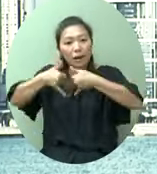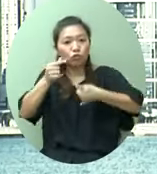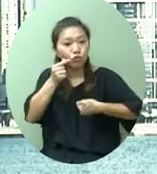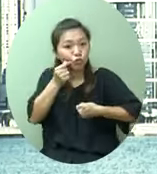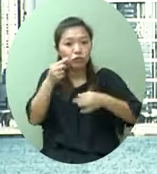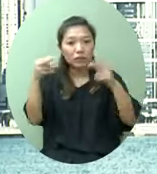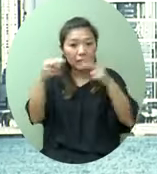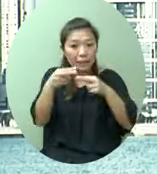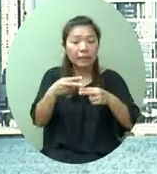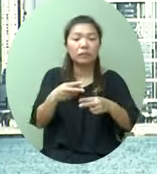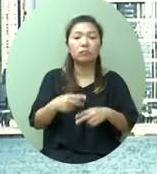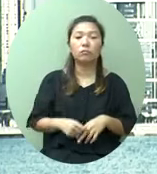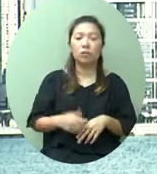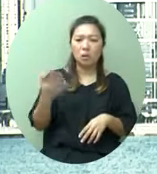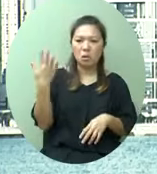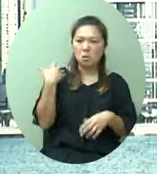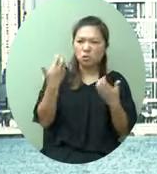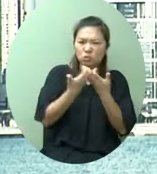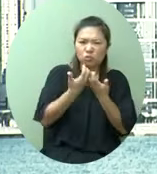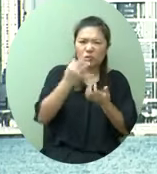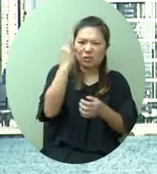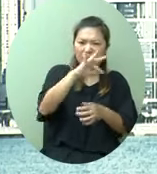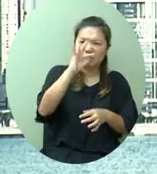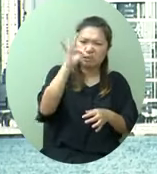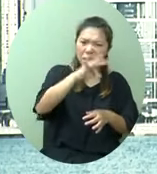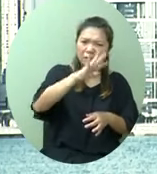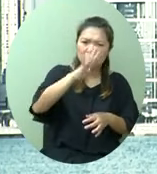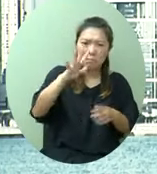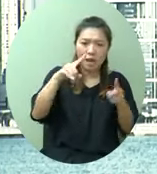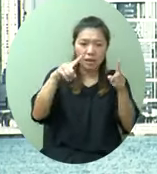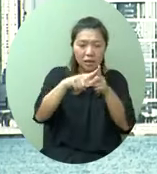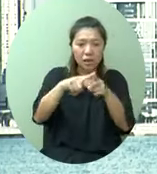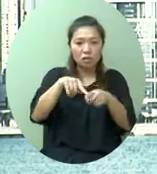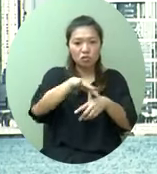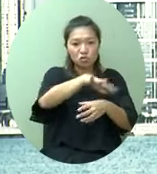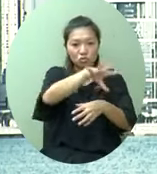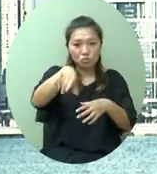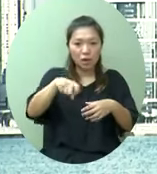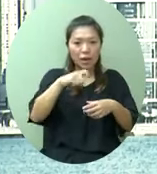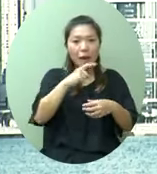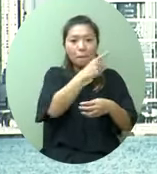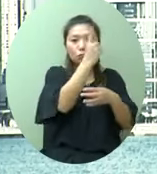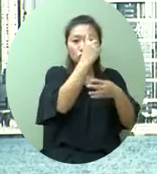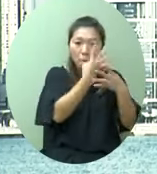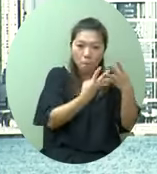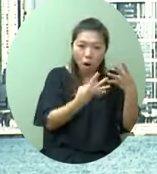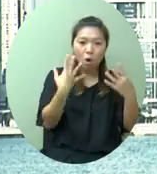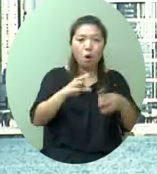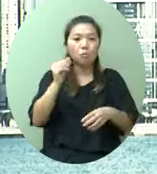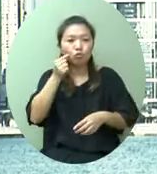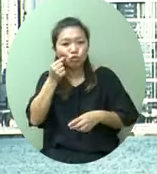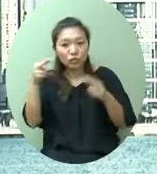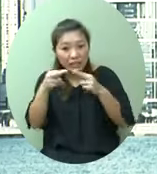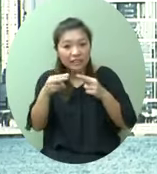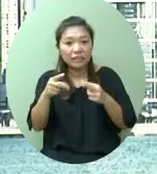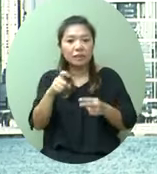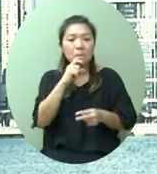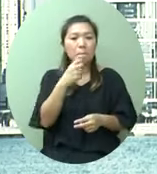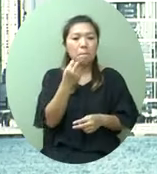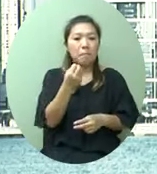咁我哋估計大概咧有3500人咧，係透過呢啲線上線下嘅諮詢會咧，係參與